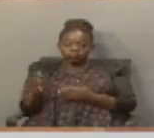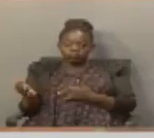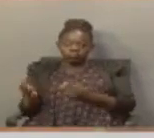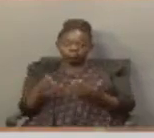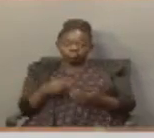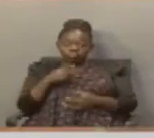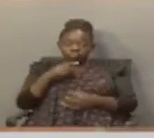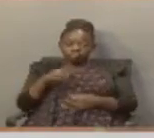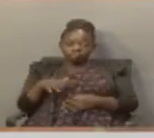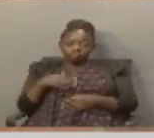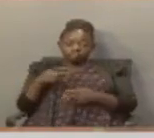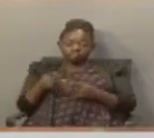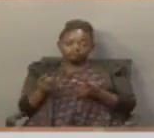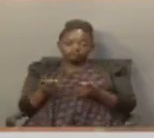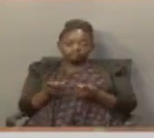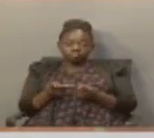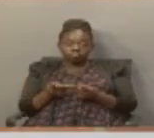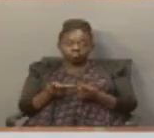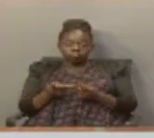toleeta musajja wange.